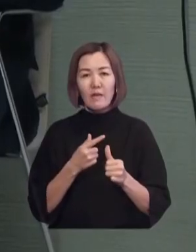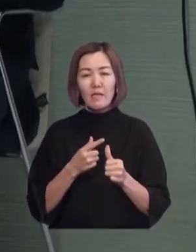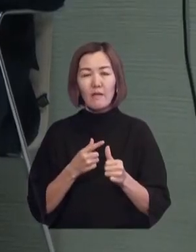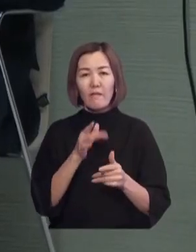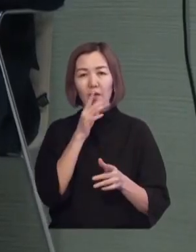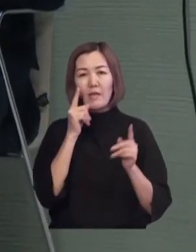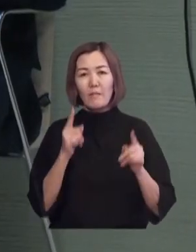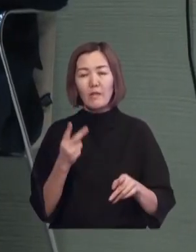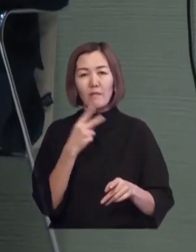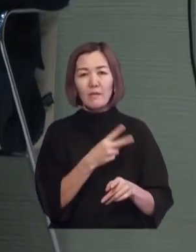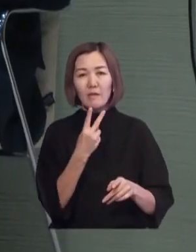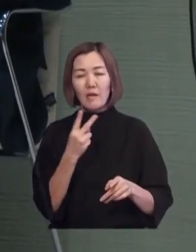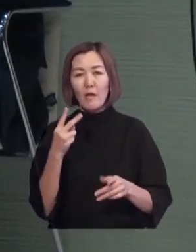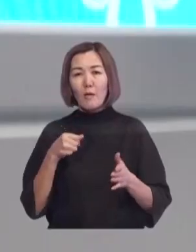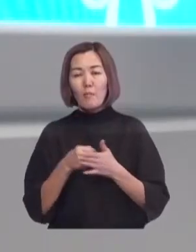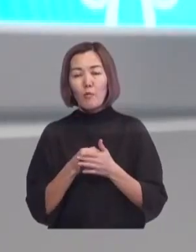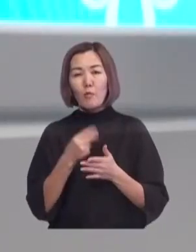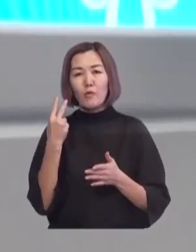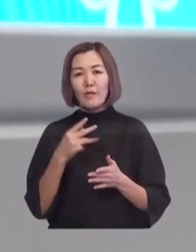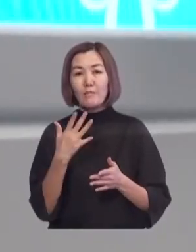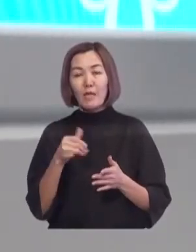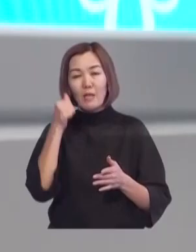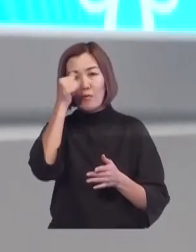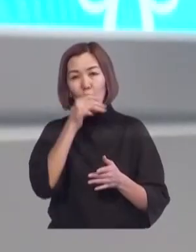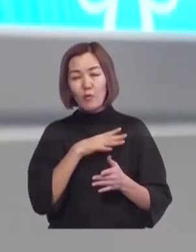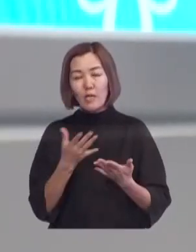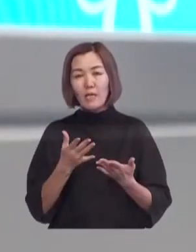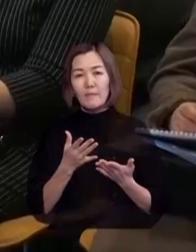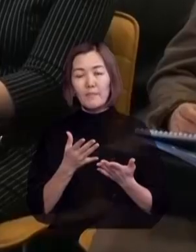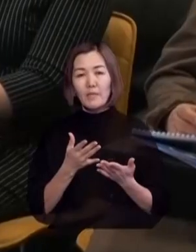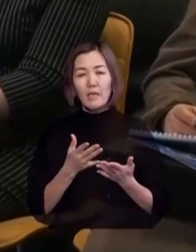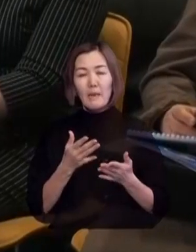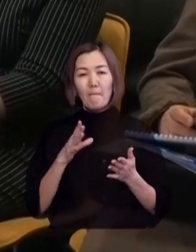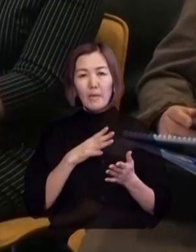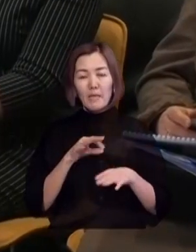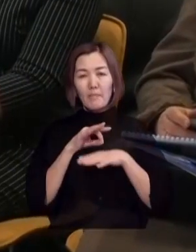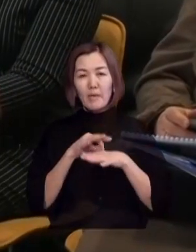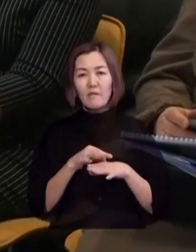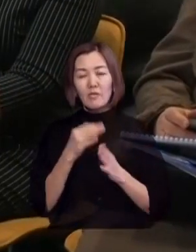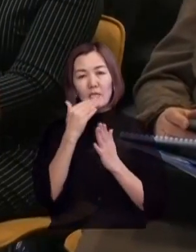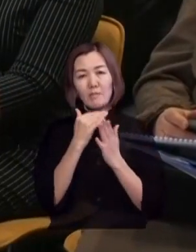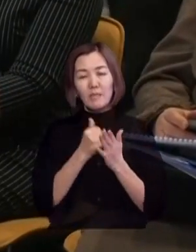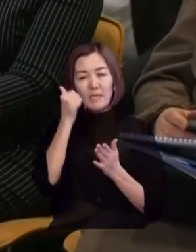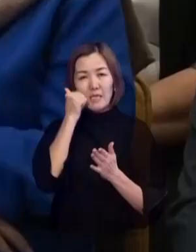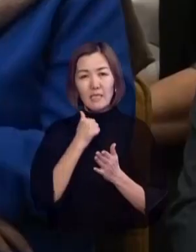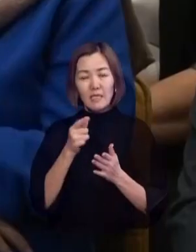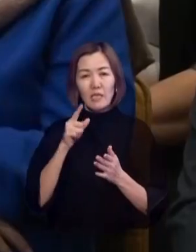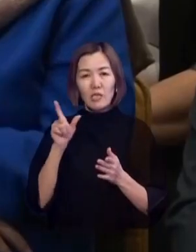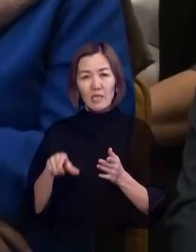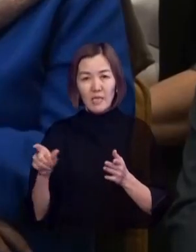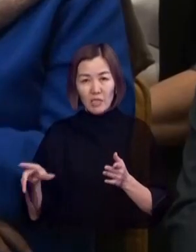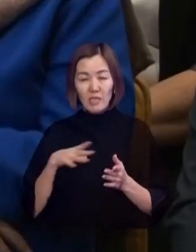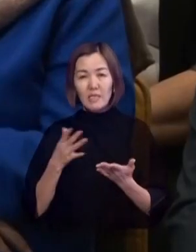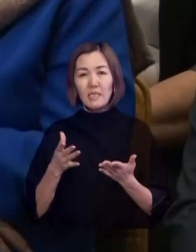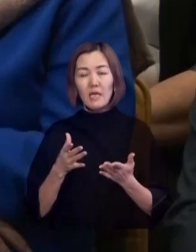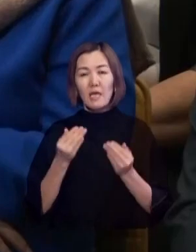с 2022 по 2025 годы, в которой приоритетным было продвижение списка исторических личностей. В связи с